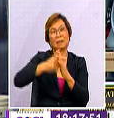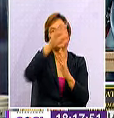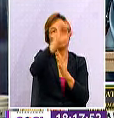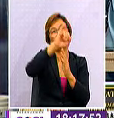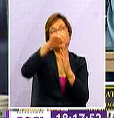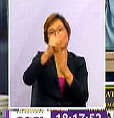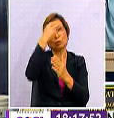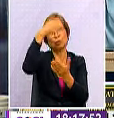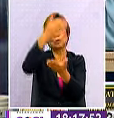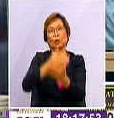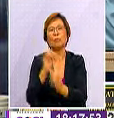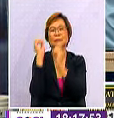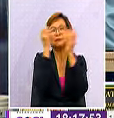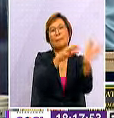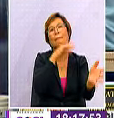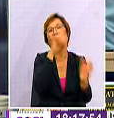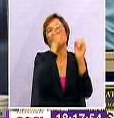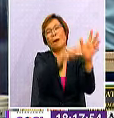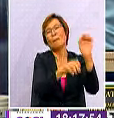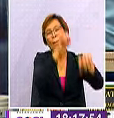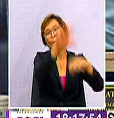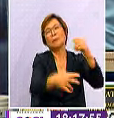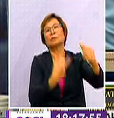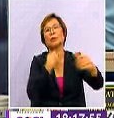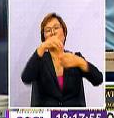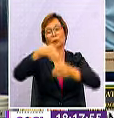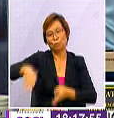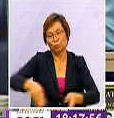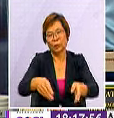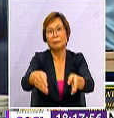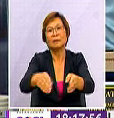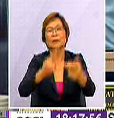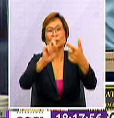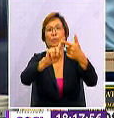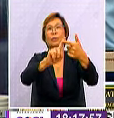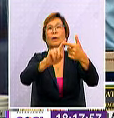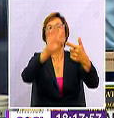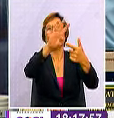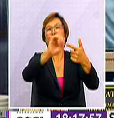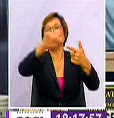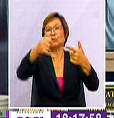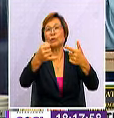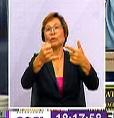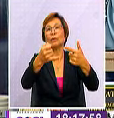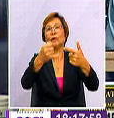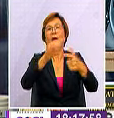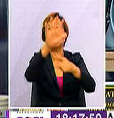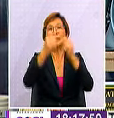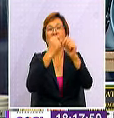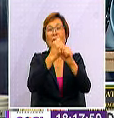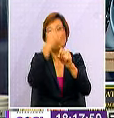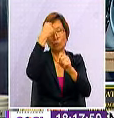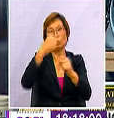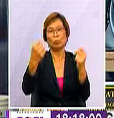untuk menangani isu sampah dan sisa pepejal yang terperangkap di sungai. Kedua, RM40 juta dalam tempoh 5 tahun